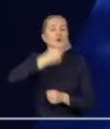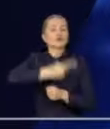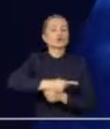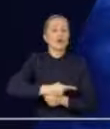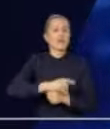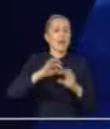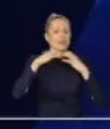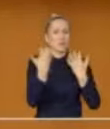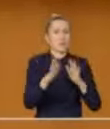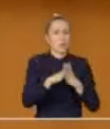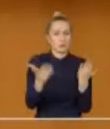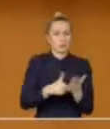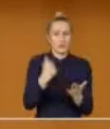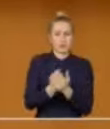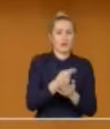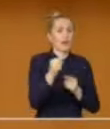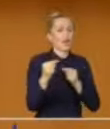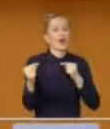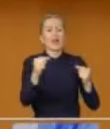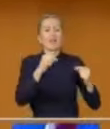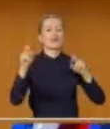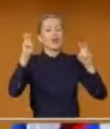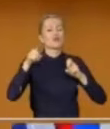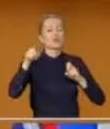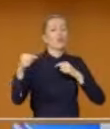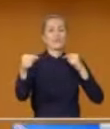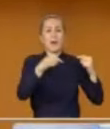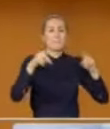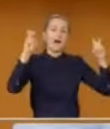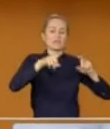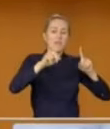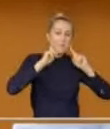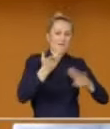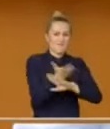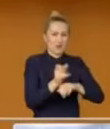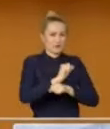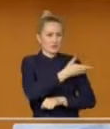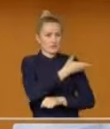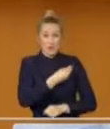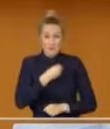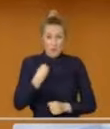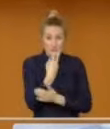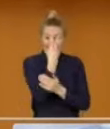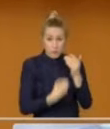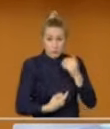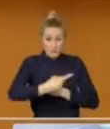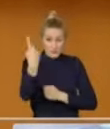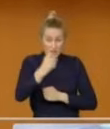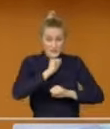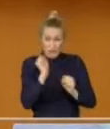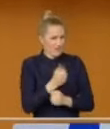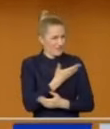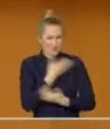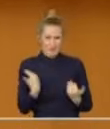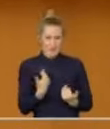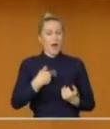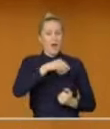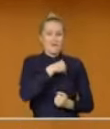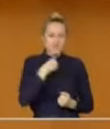Konstytucyjnego. Tytuł tej debaty to jawne kłamstwo. W Polsce nie obowiązuje całkowity zakaz aborcji. W Polsce